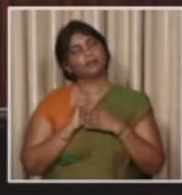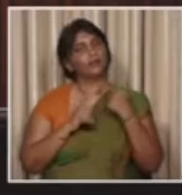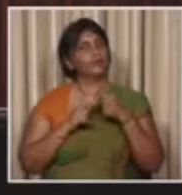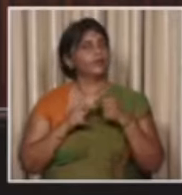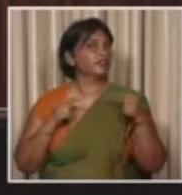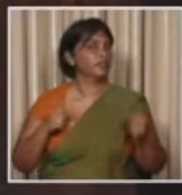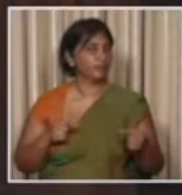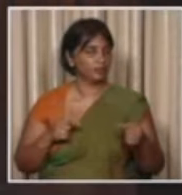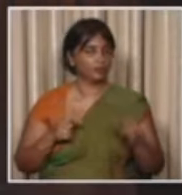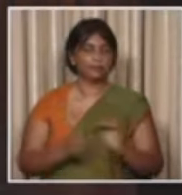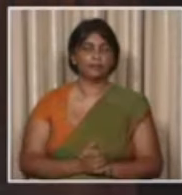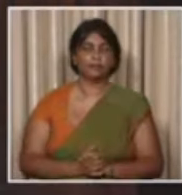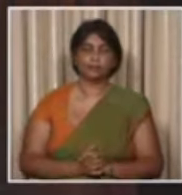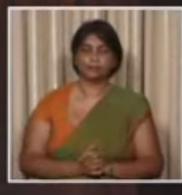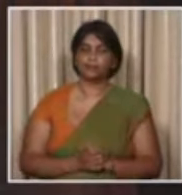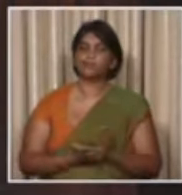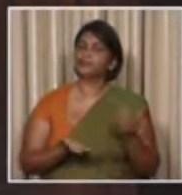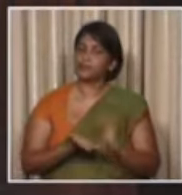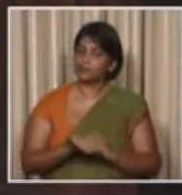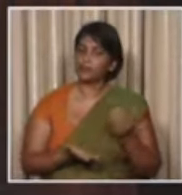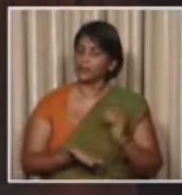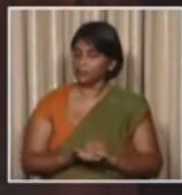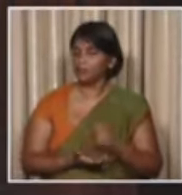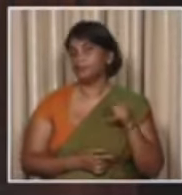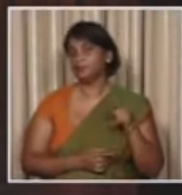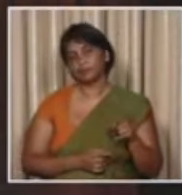විපක්ෂයෙන් කීප වතාවක්ම මේ